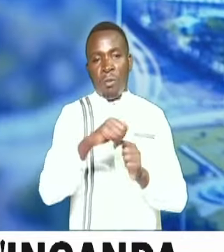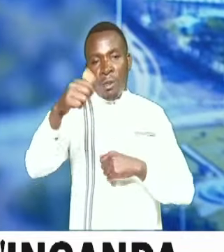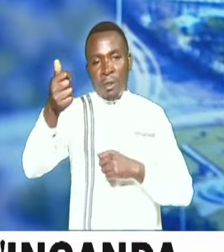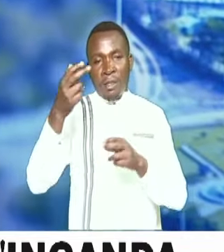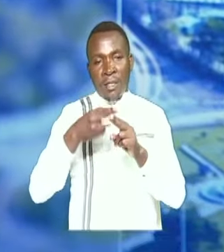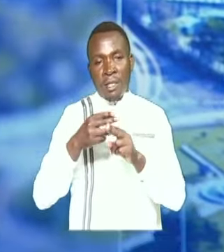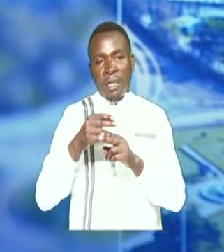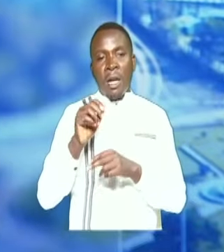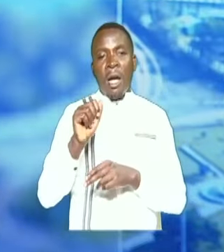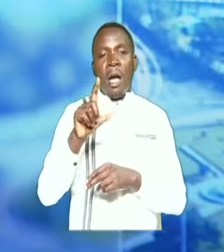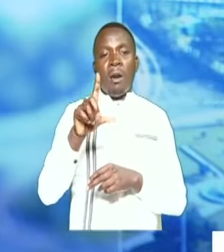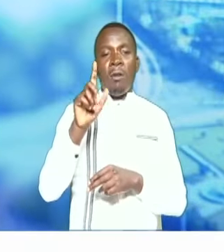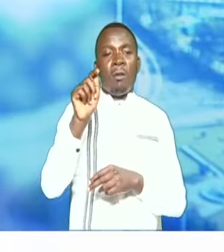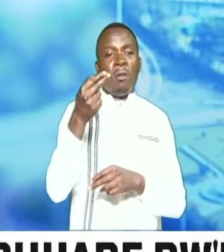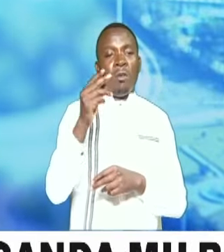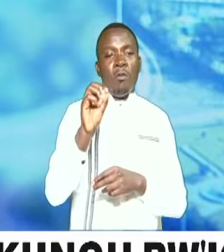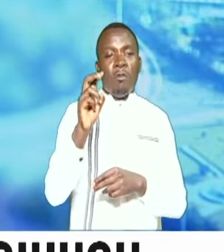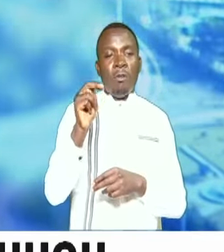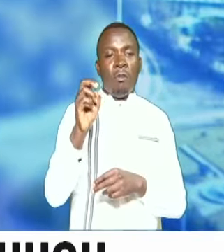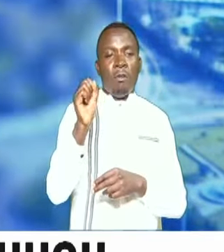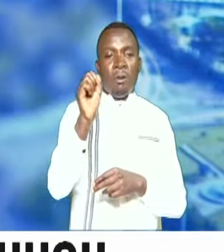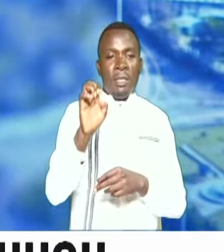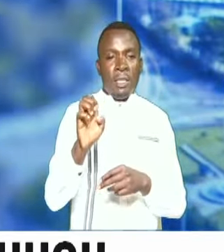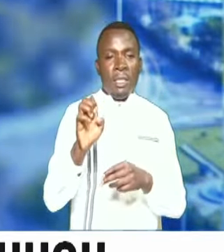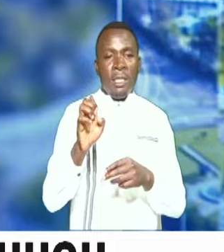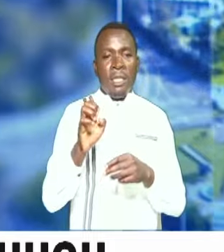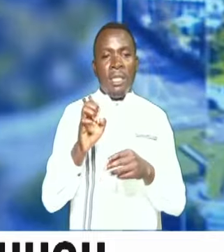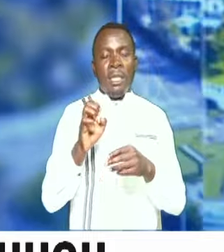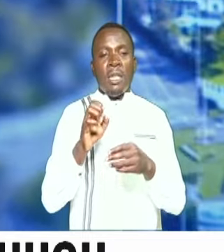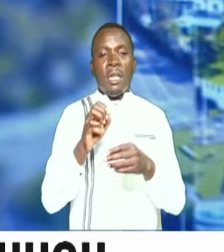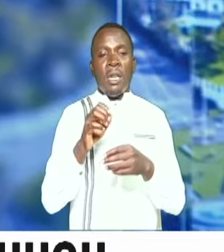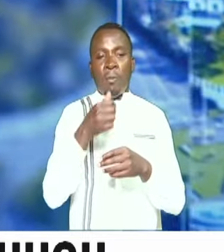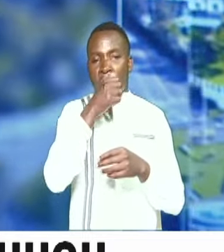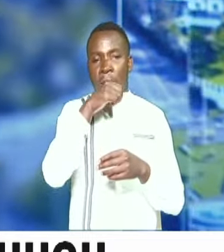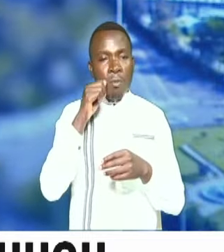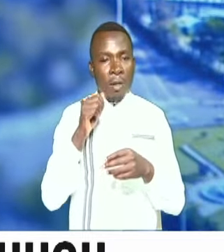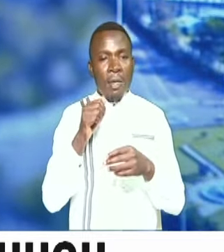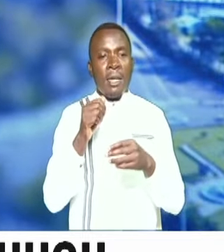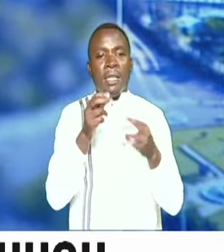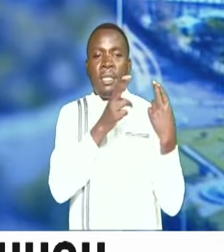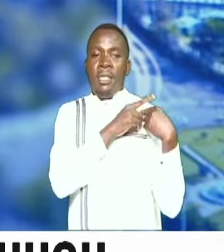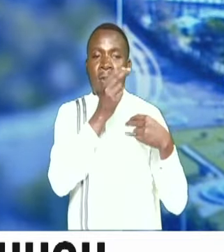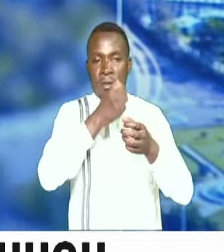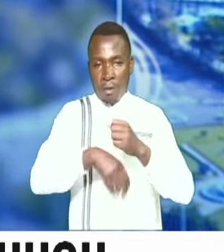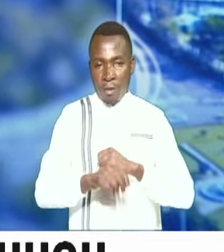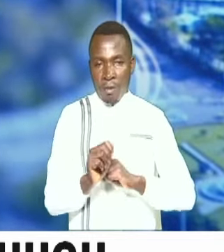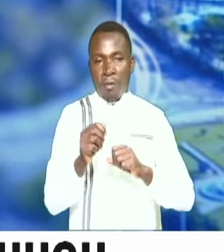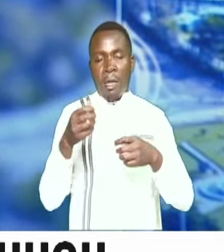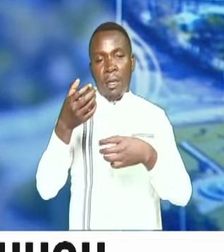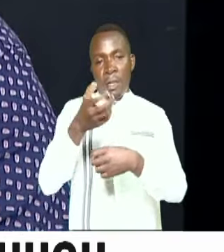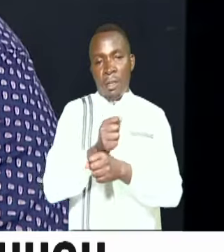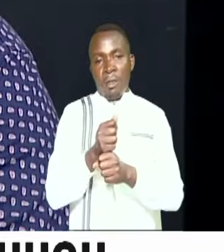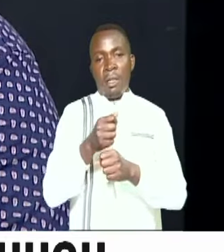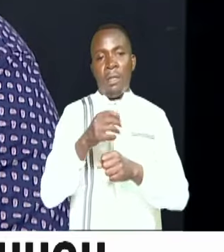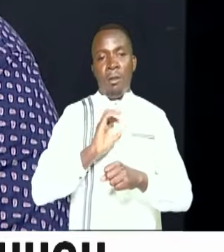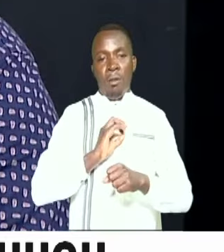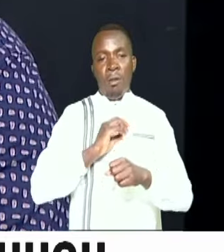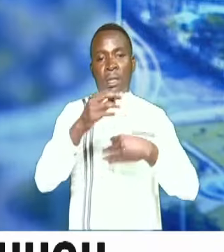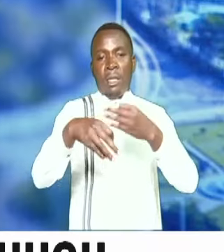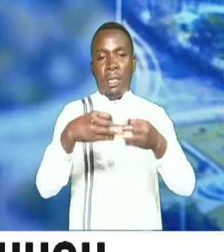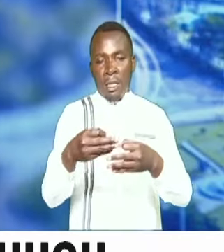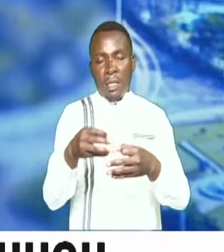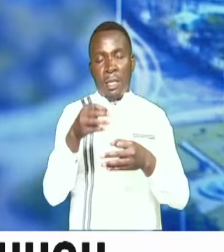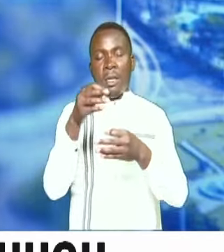bwana Alphonse Kwizera ni umunyamabanga nshingwa bikorwa wishyira hamwe ry'abanyenganda hano mu Rwanda tubaye kaze bwana Kwizera murakoze cyane